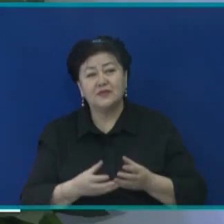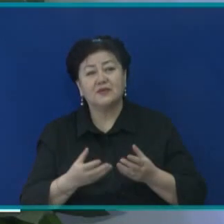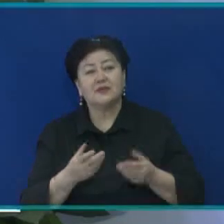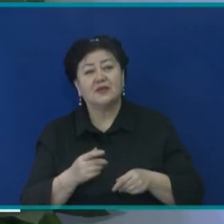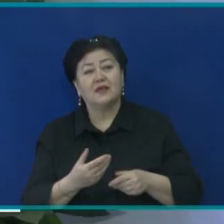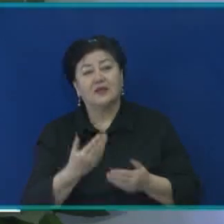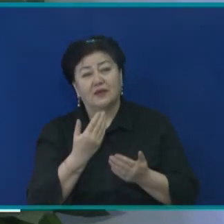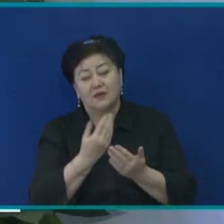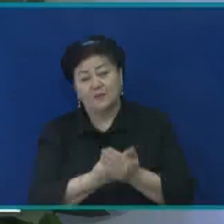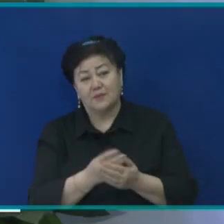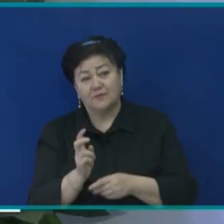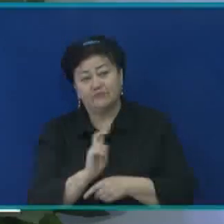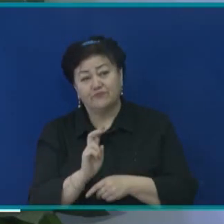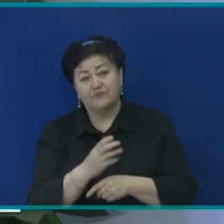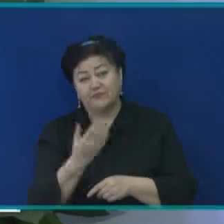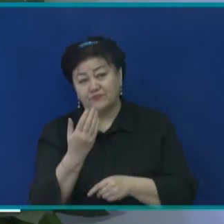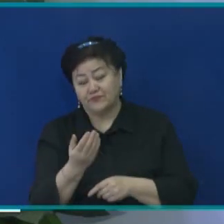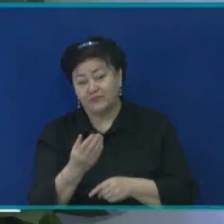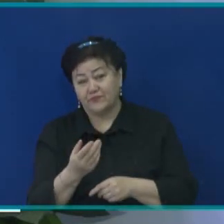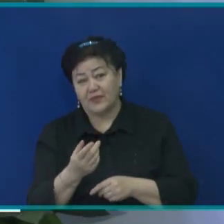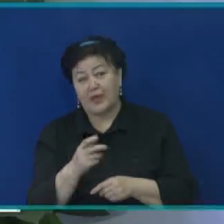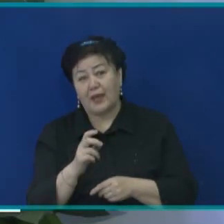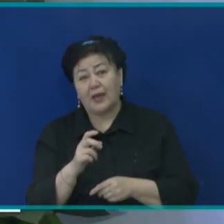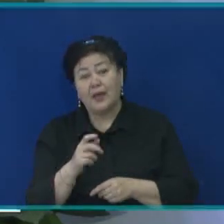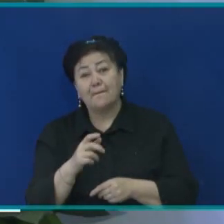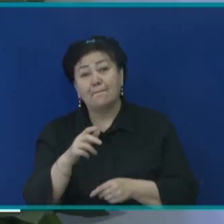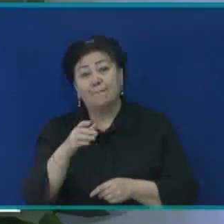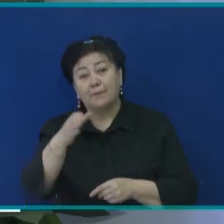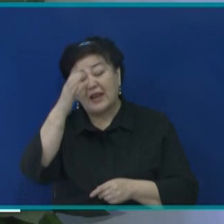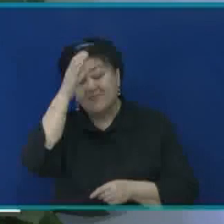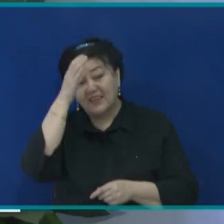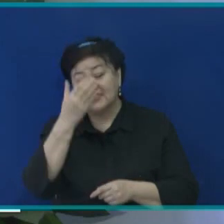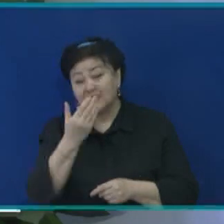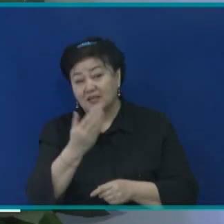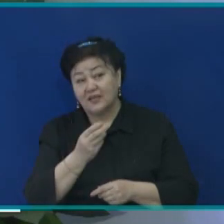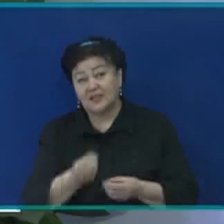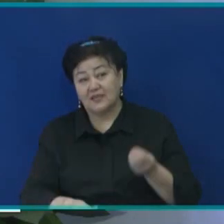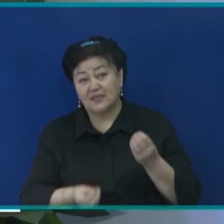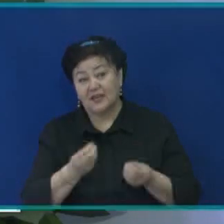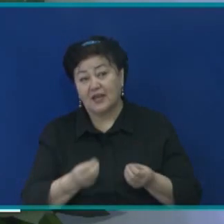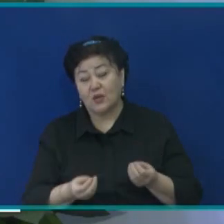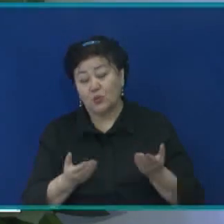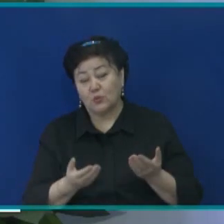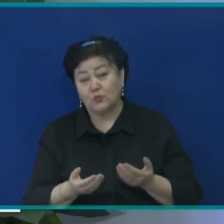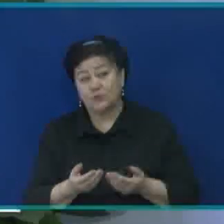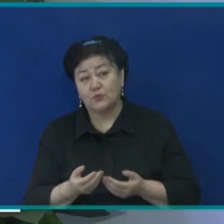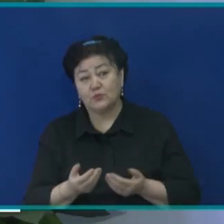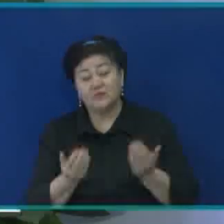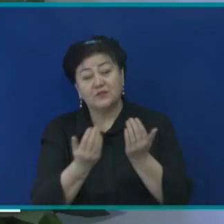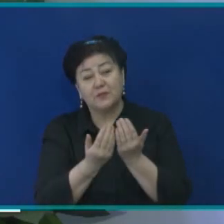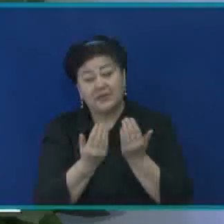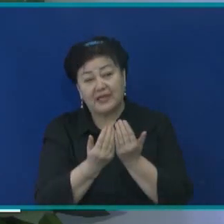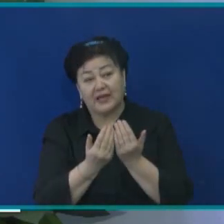Өзім рөлім сол жағы профессор сондаймын, ғалым ғабитов деген. Осы спектакльдің